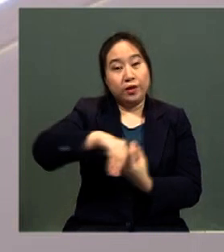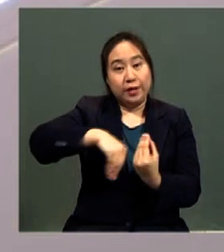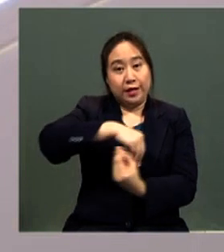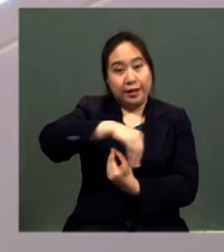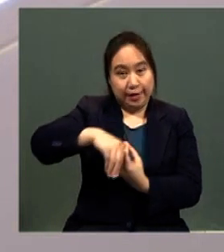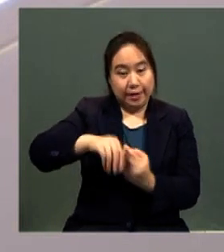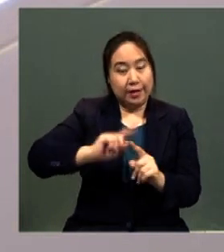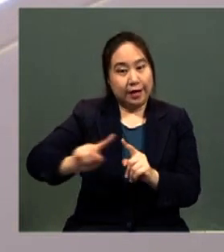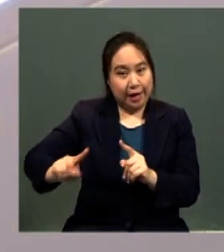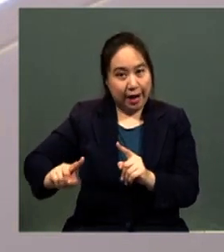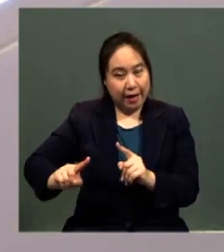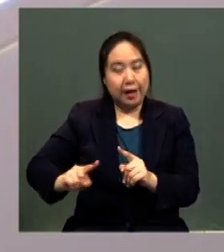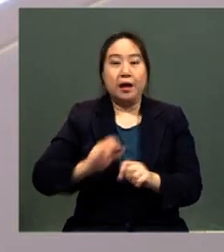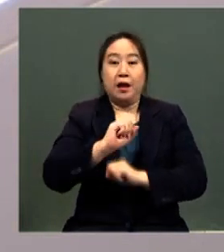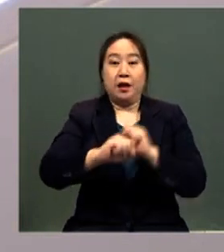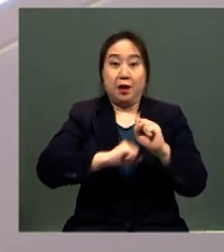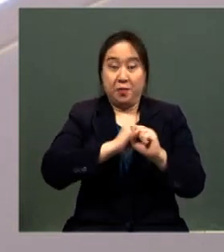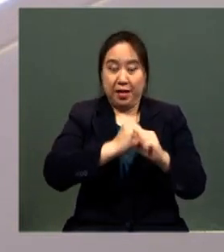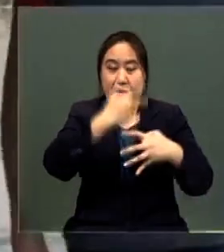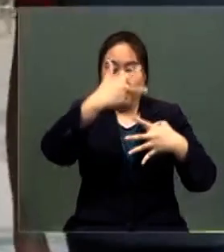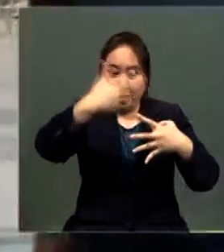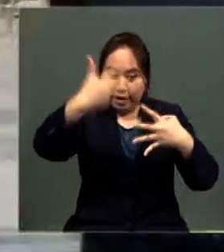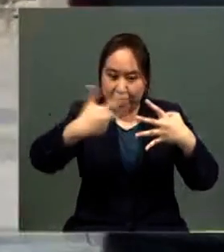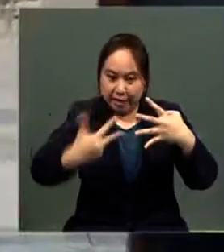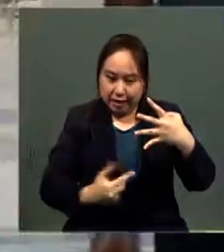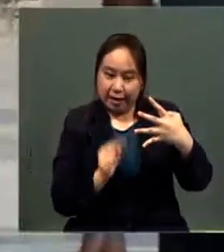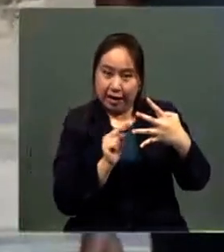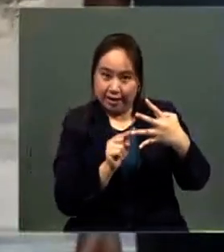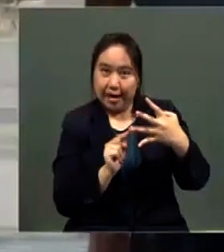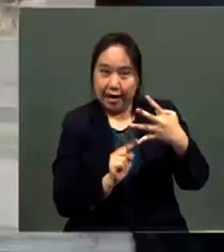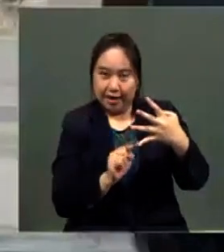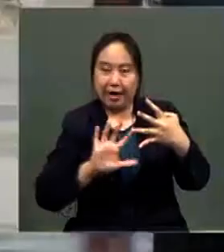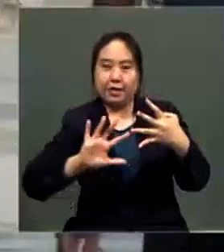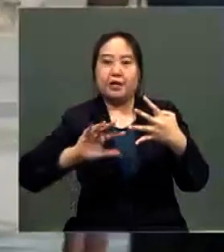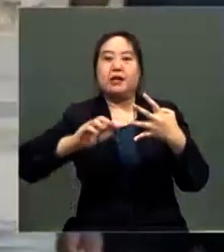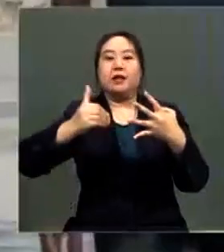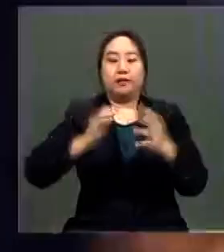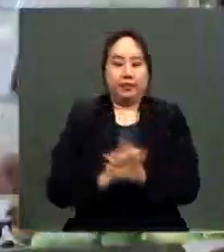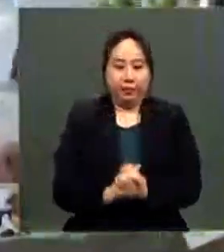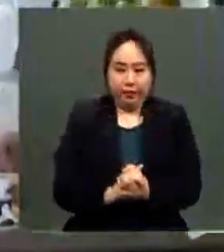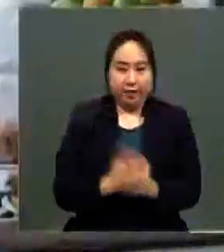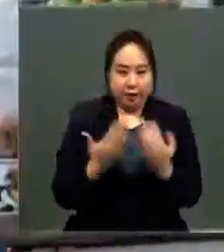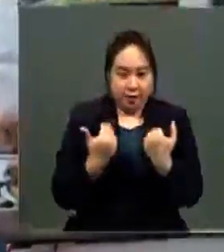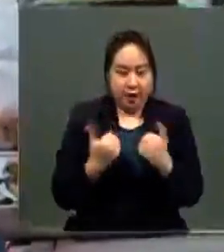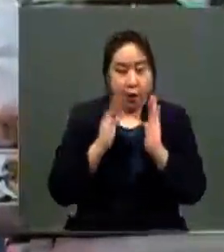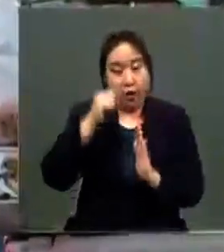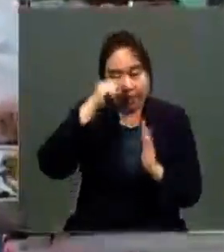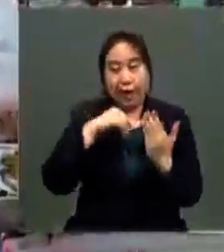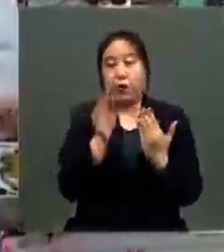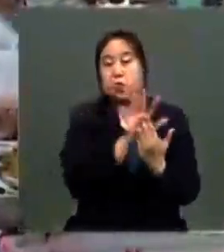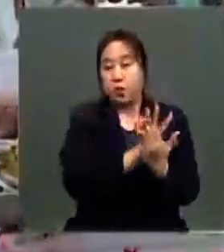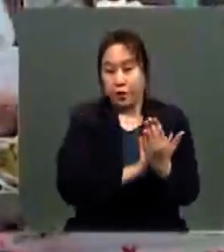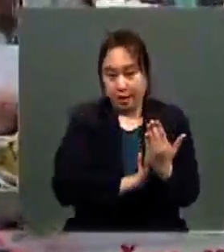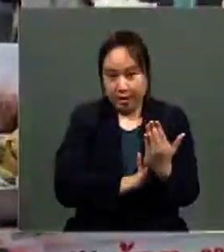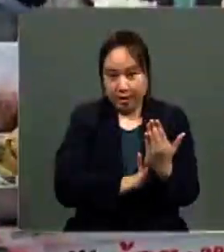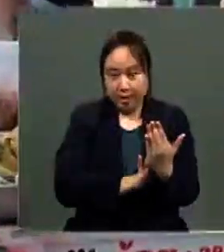ปรับตัวดีขึ้นในไตรมาสที่3ไตรมาสที่4 และจากความร่วมมือของคนไทยทั้งประเทศที่เรียกว่าโค